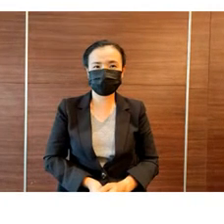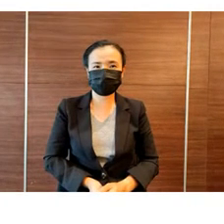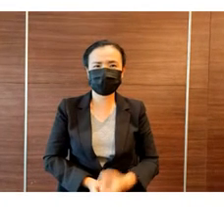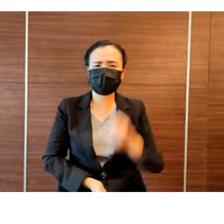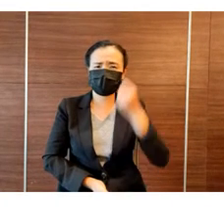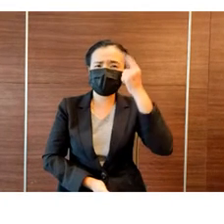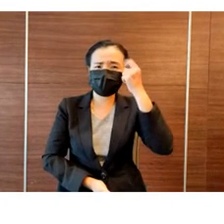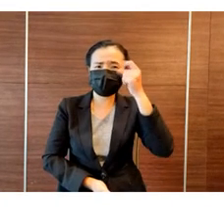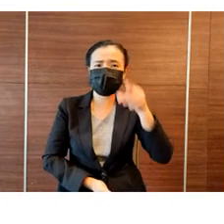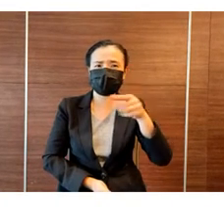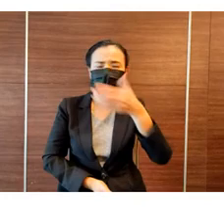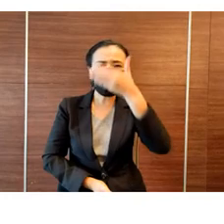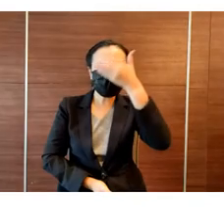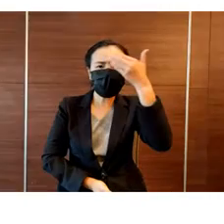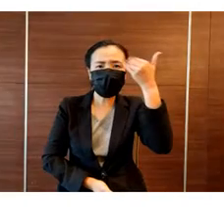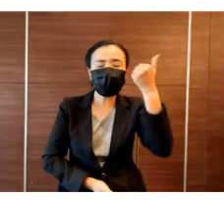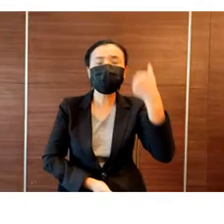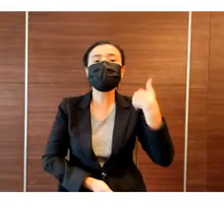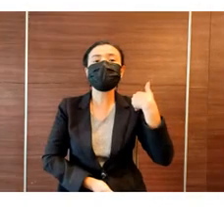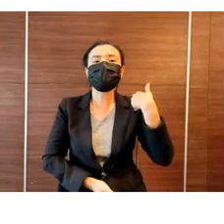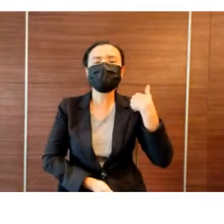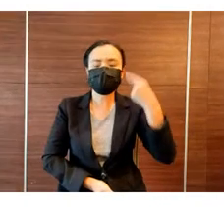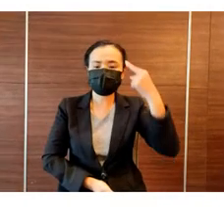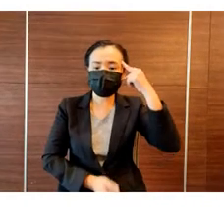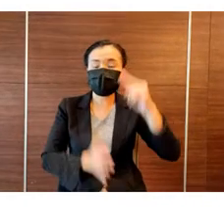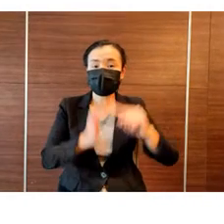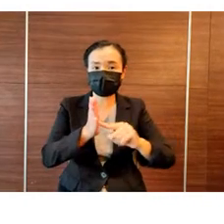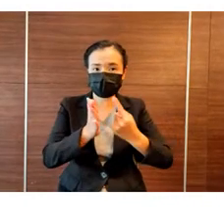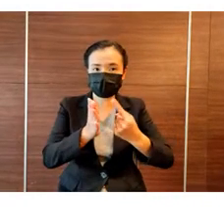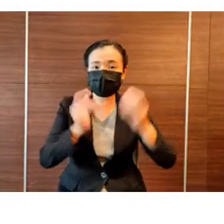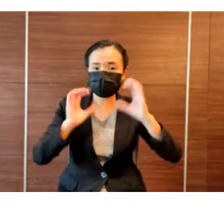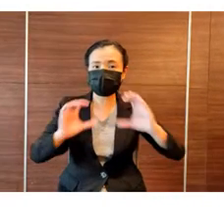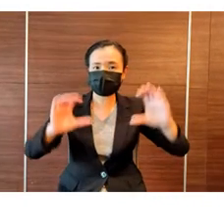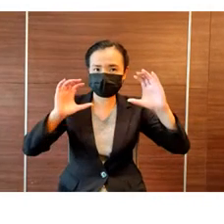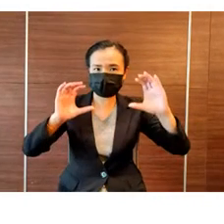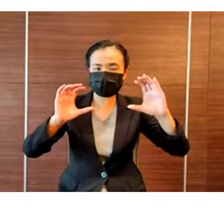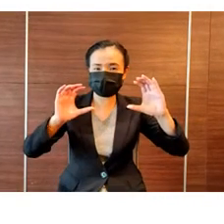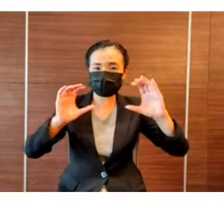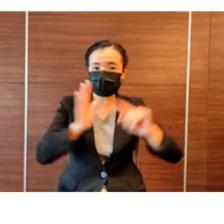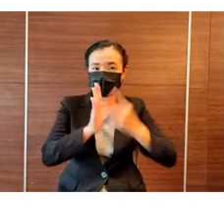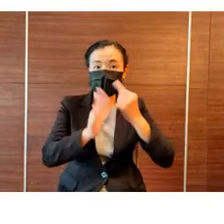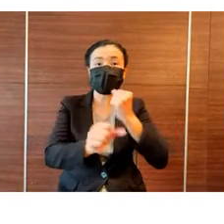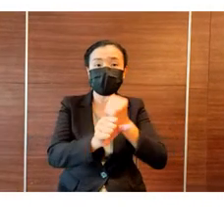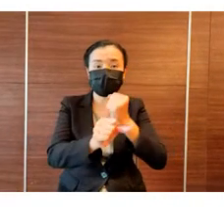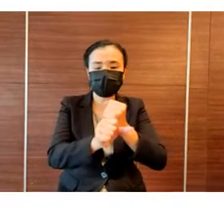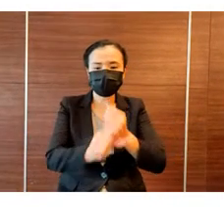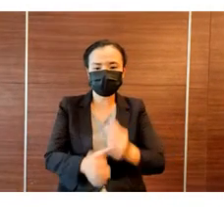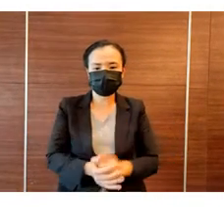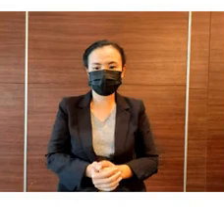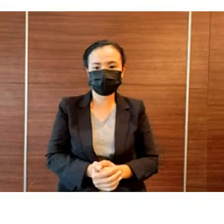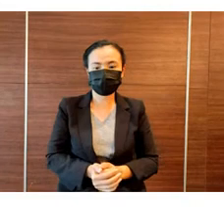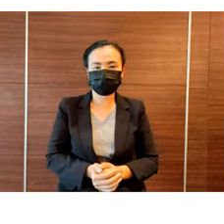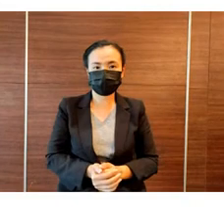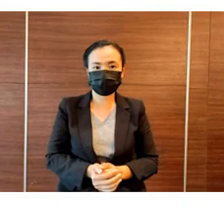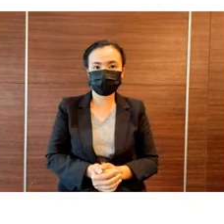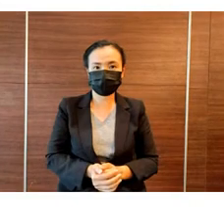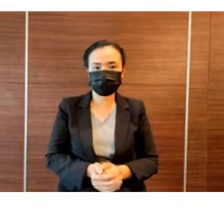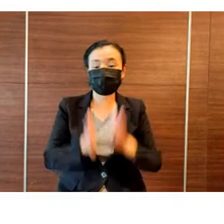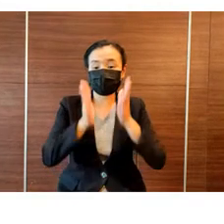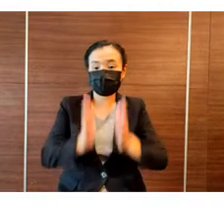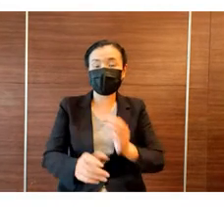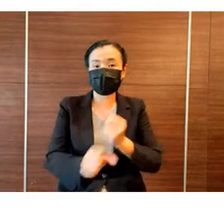าใจเขาได้ว่ามันก็ลืมตัวเพราะสุดท้ายแล้วผมมองว่าถ้ามันจะเริ่มจากภาครัฐเนี่ยสิ่งแรกที่ต้องทำคือ